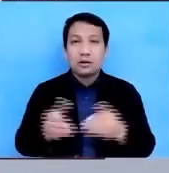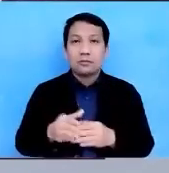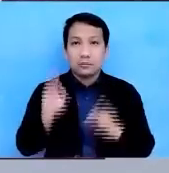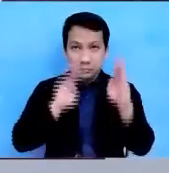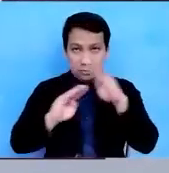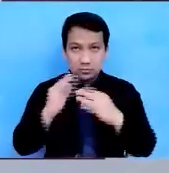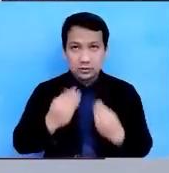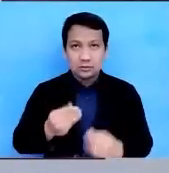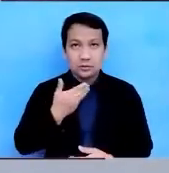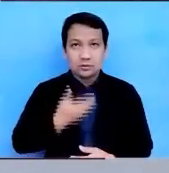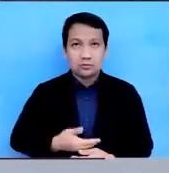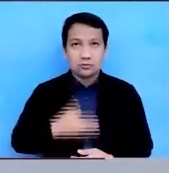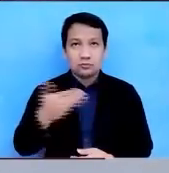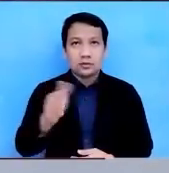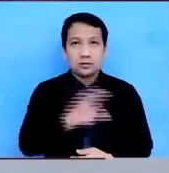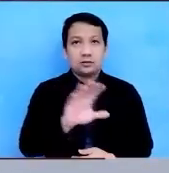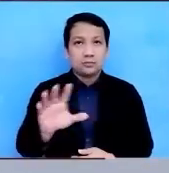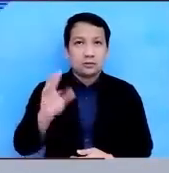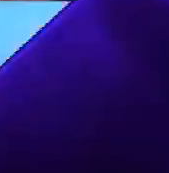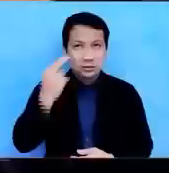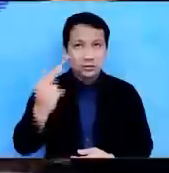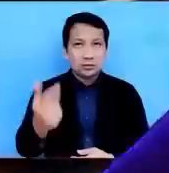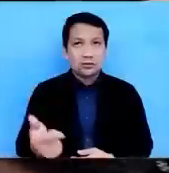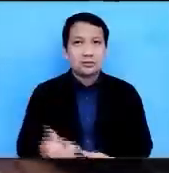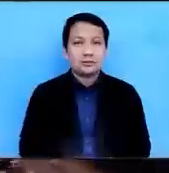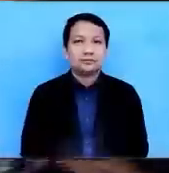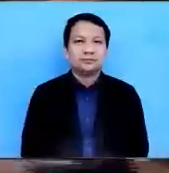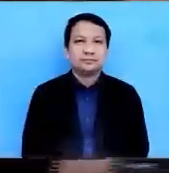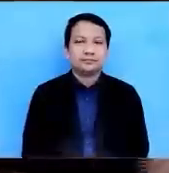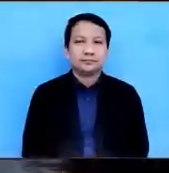Nasa frontline balitang yan si Maricel Halili.